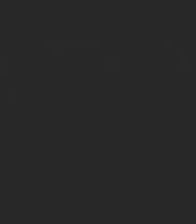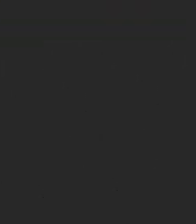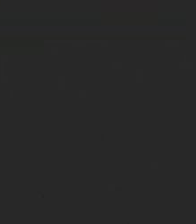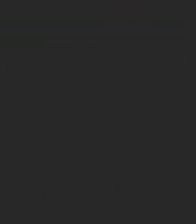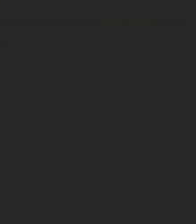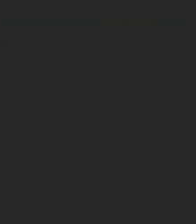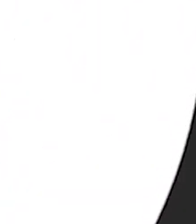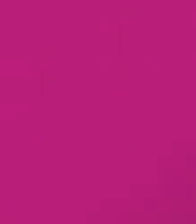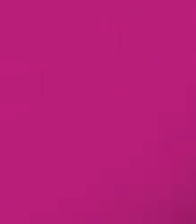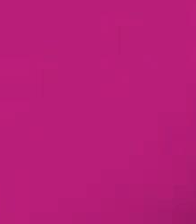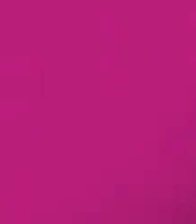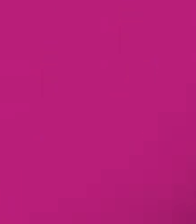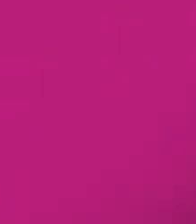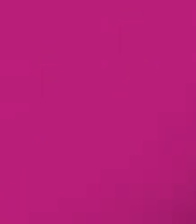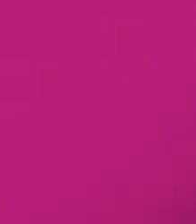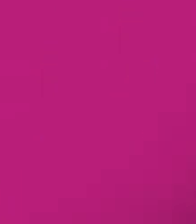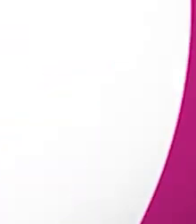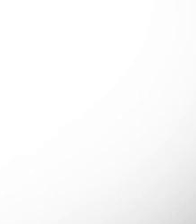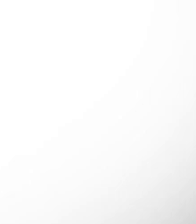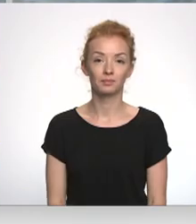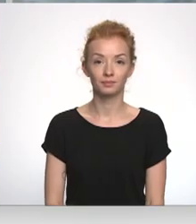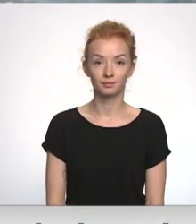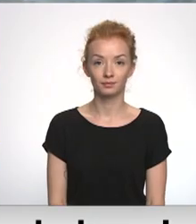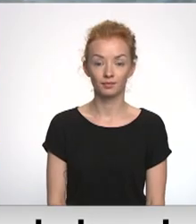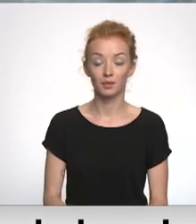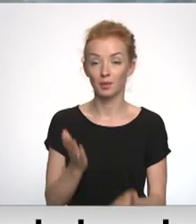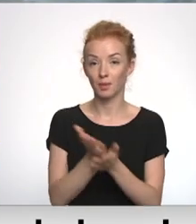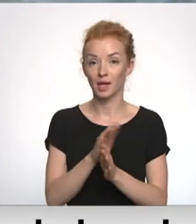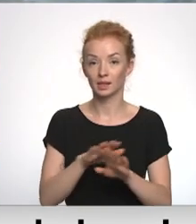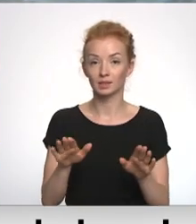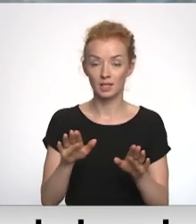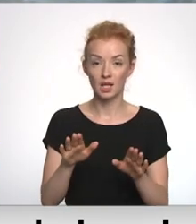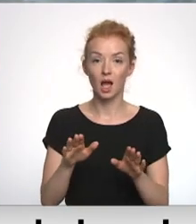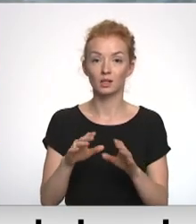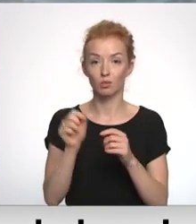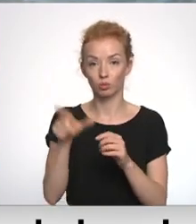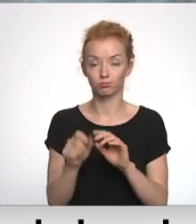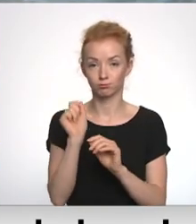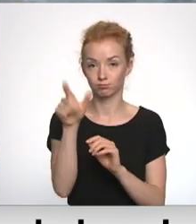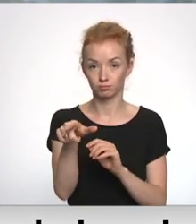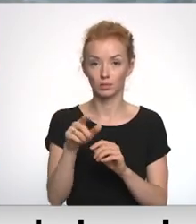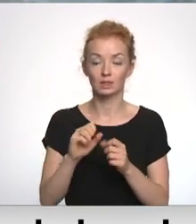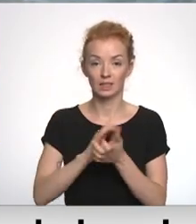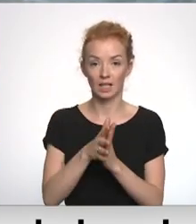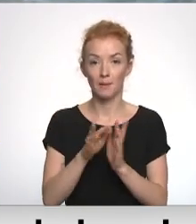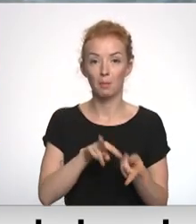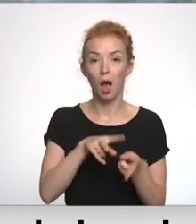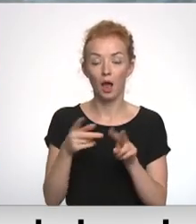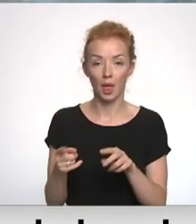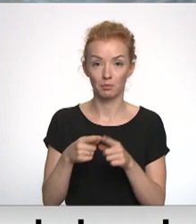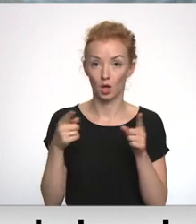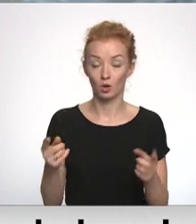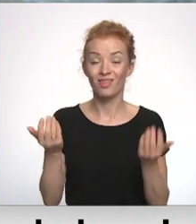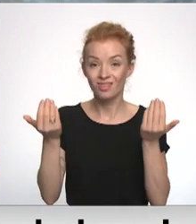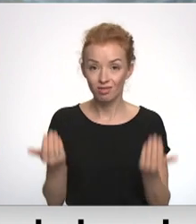Re, viss ēters ir te! Noslēdzies depozīta sistēmas pārejas periods. Tas nozīmē, ka visiem